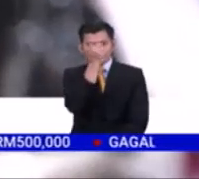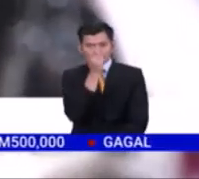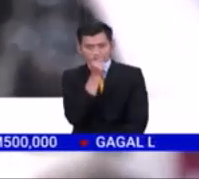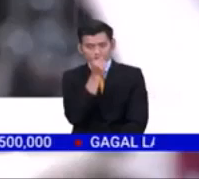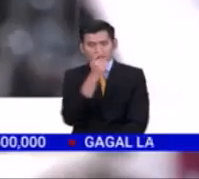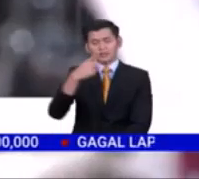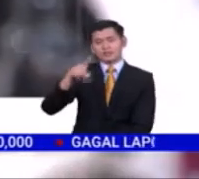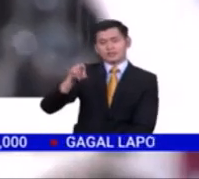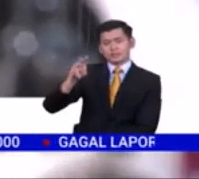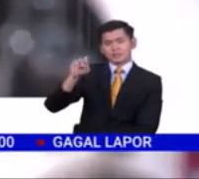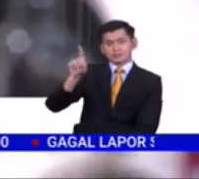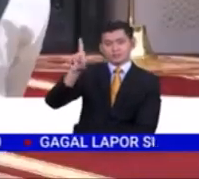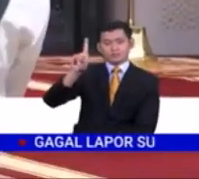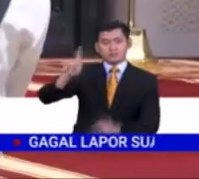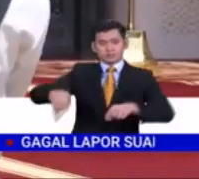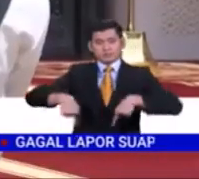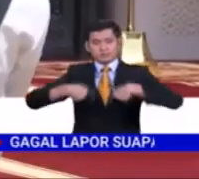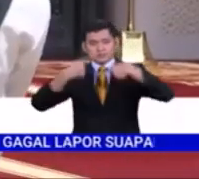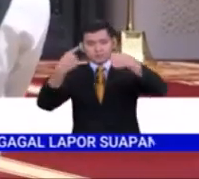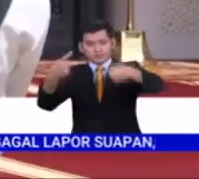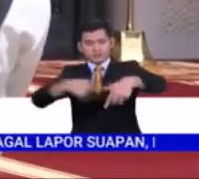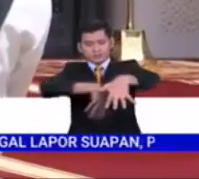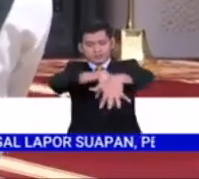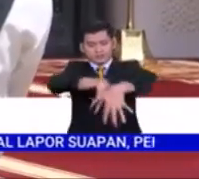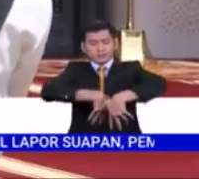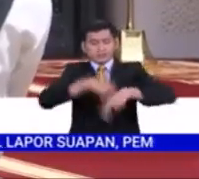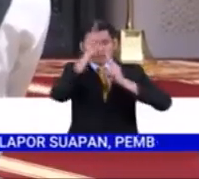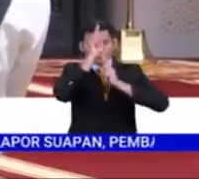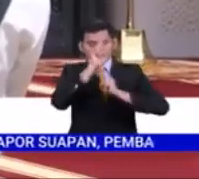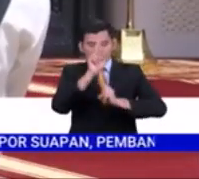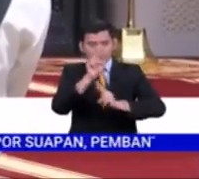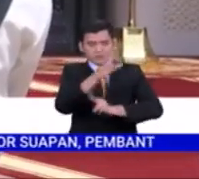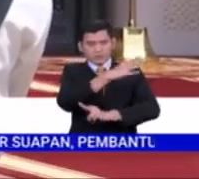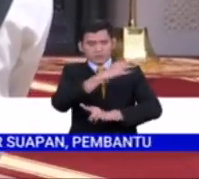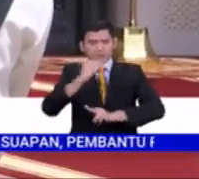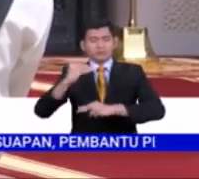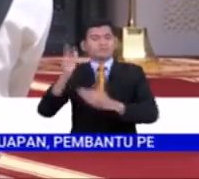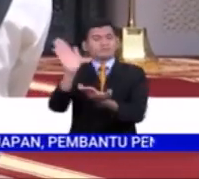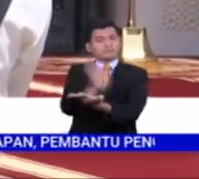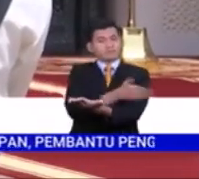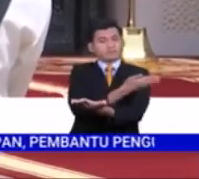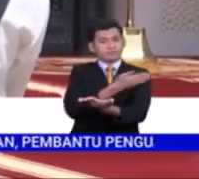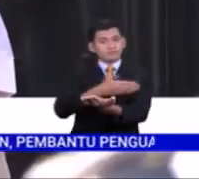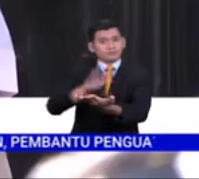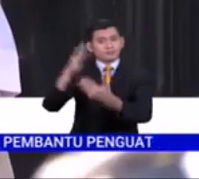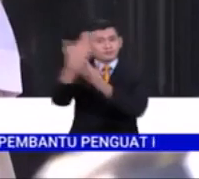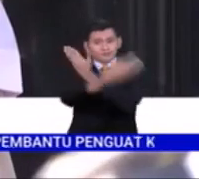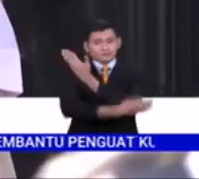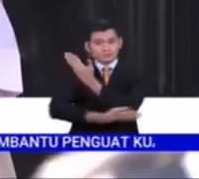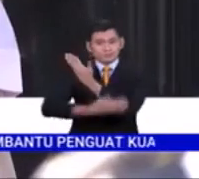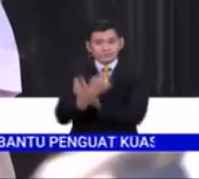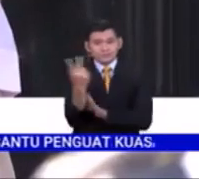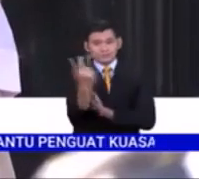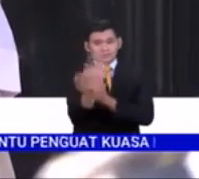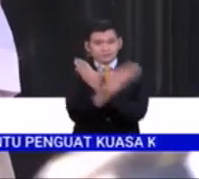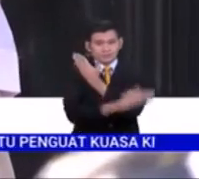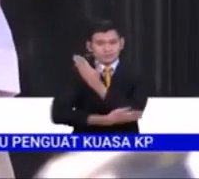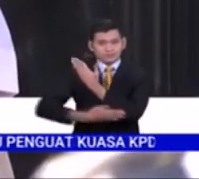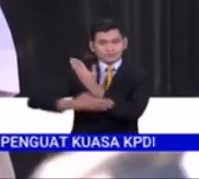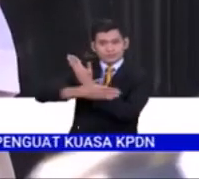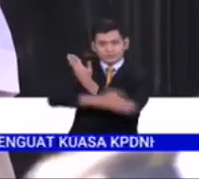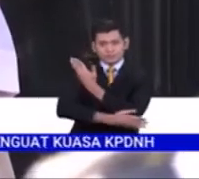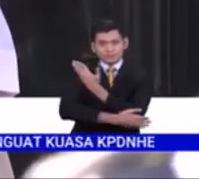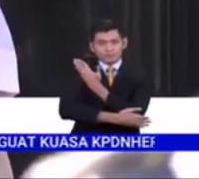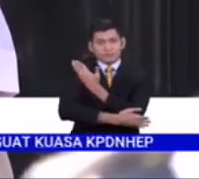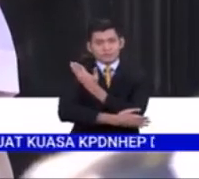Sheikh Tamim menuju ke perbarisan kawalan kehormat dan kemudian lagu kebangsaan kedua-dua negara dimainkan. Dato' Sri